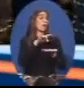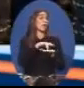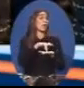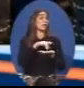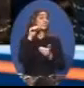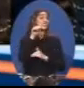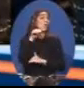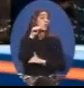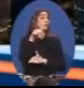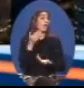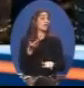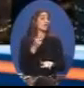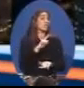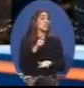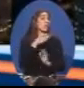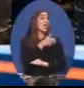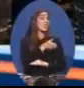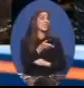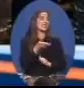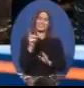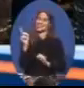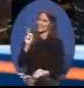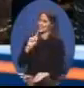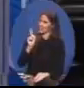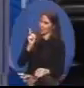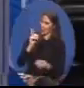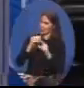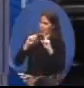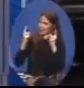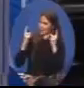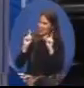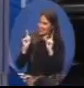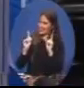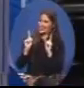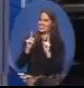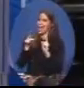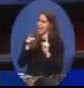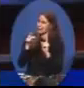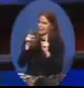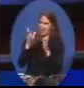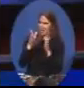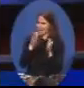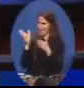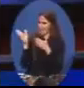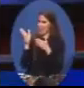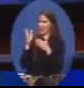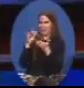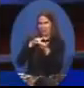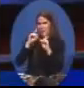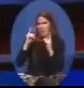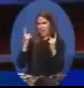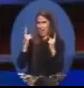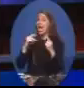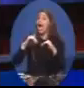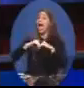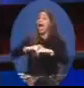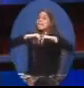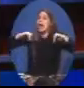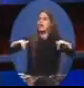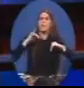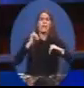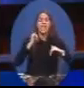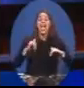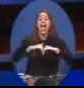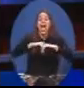זה לא בסדר. אסור לו להיכנס. זה משהו אחר בכלל, אתה לוקח את זה ממש בכיוון אחר. אפרטהייד זה